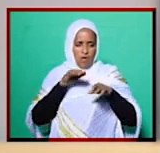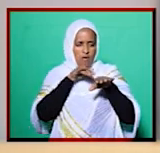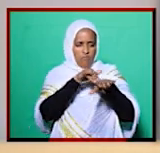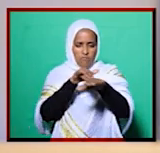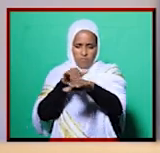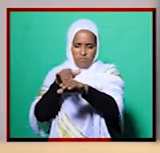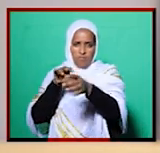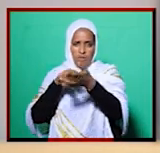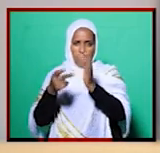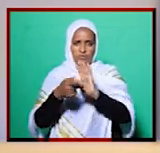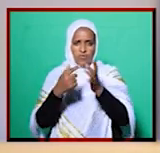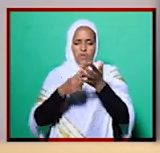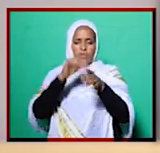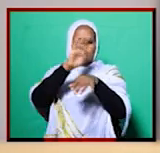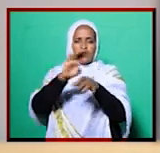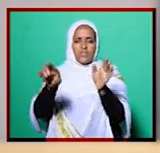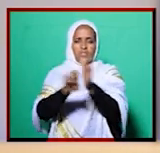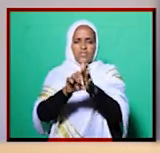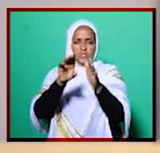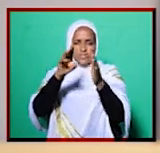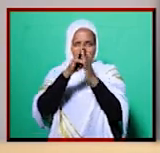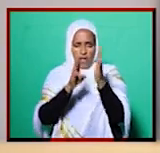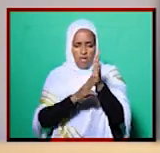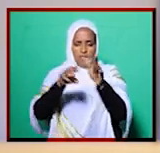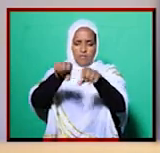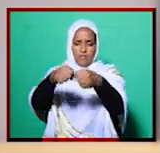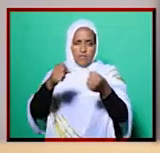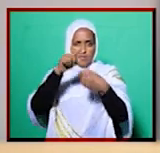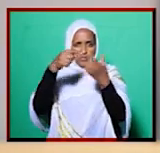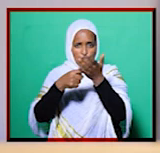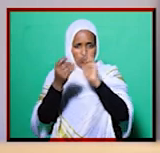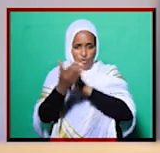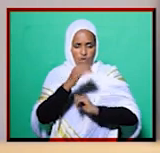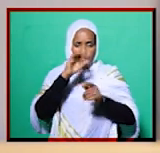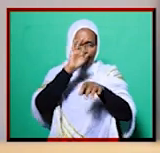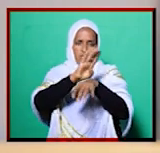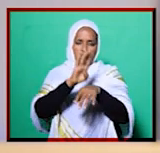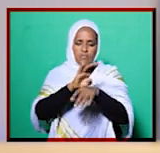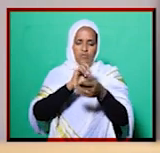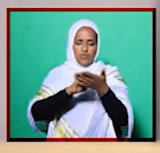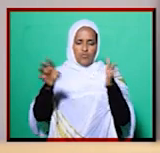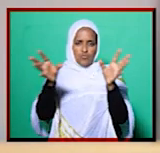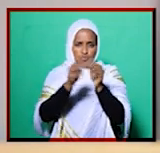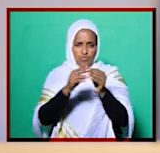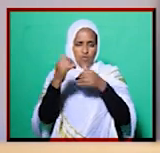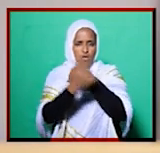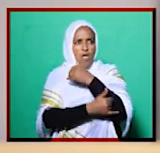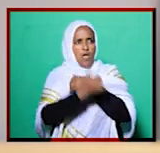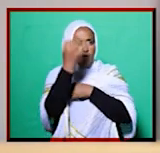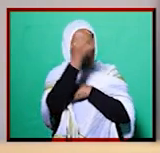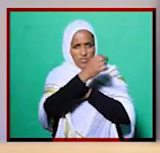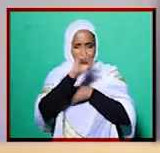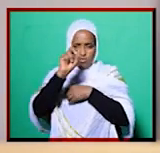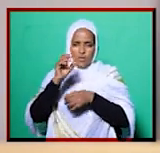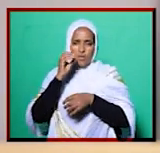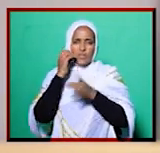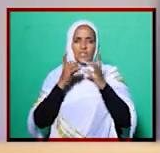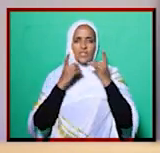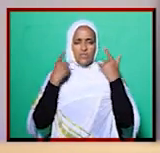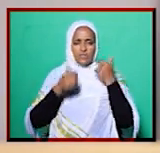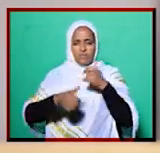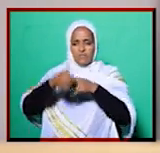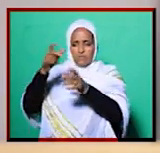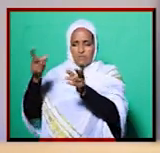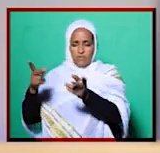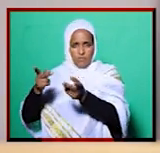ይዞታቸው የቤተክርስቲያን ይዞታ መናቅ መነቅነቅ ማለት ደግሞ የቤተክርስቲያኒቷን ህግና ስርዓት ማፍረስ ስለሆነ ቤተክርስቲያን ቅዱስ ሲኖዶስ